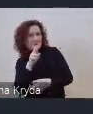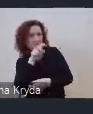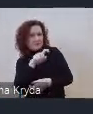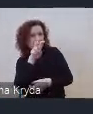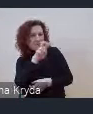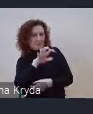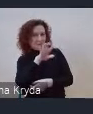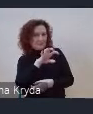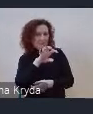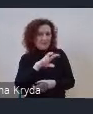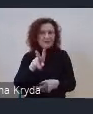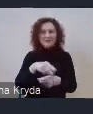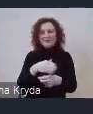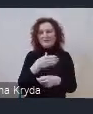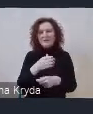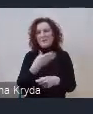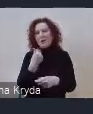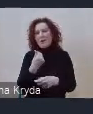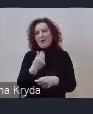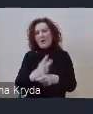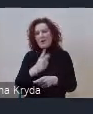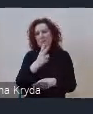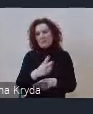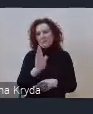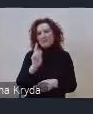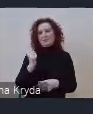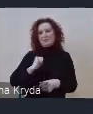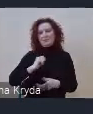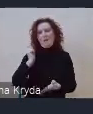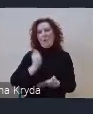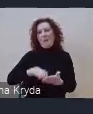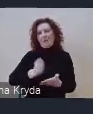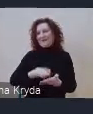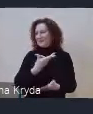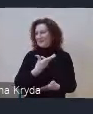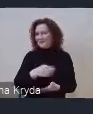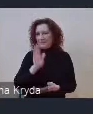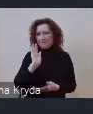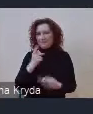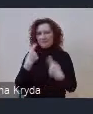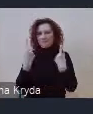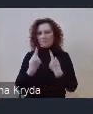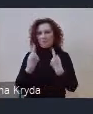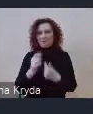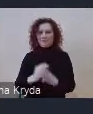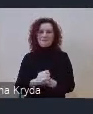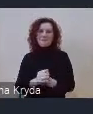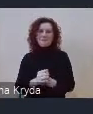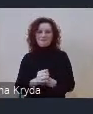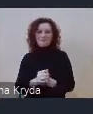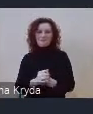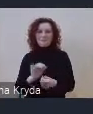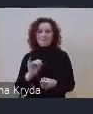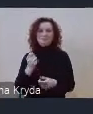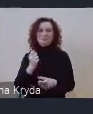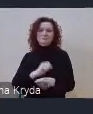kiedy nie będziecie zapewniać dostępności i będzie czeka już z mandatem w żadnym wypadku nie będzie takiej sytuacji procedura skargowa